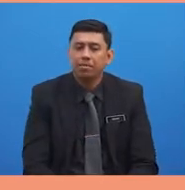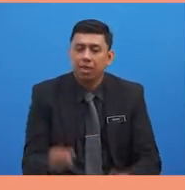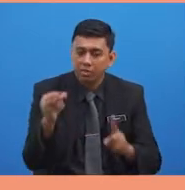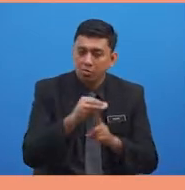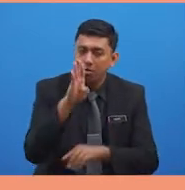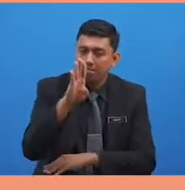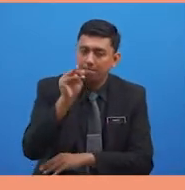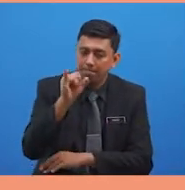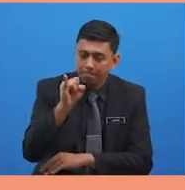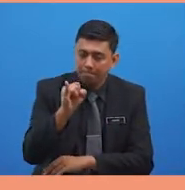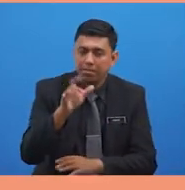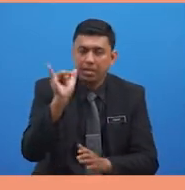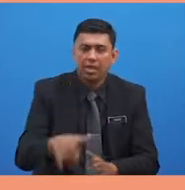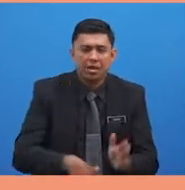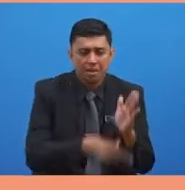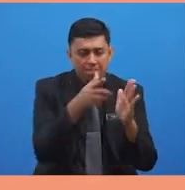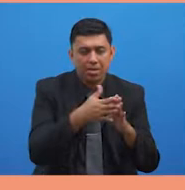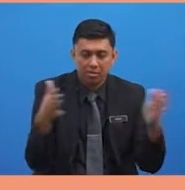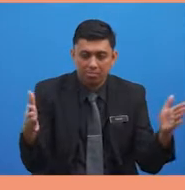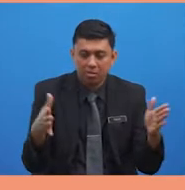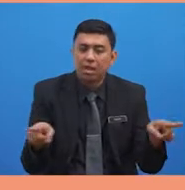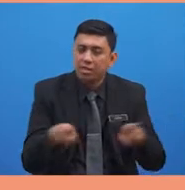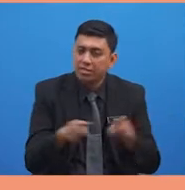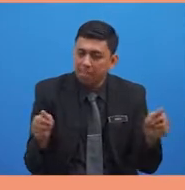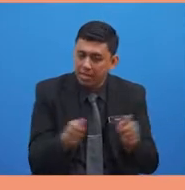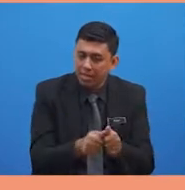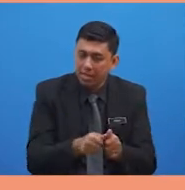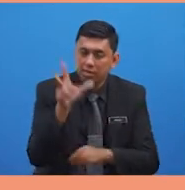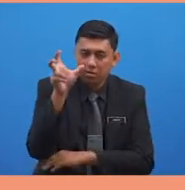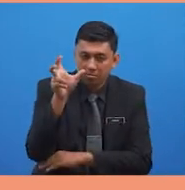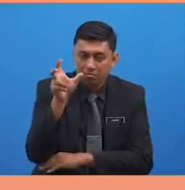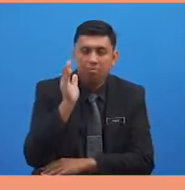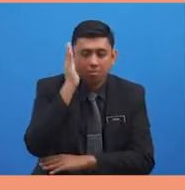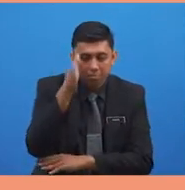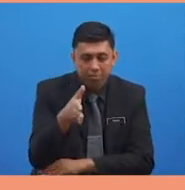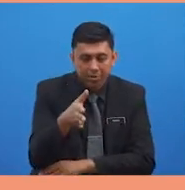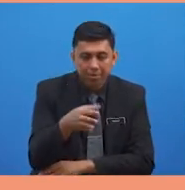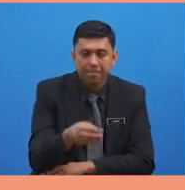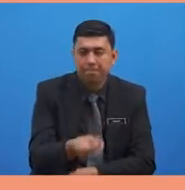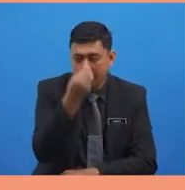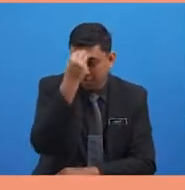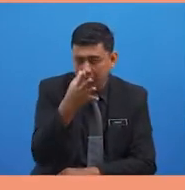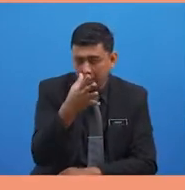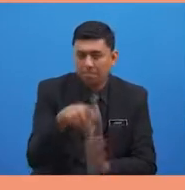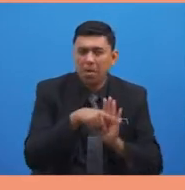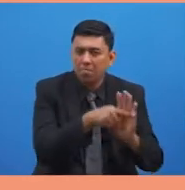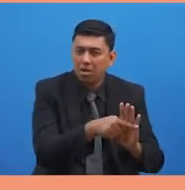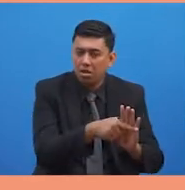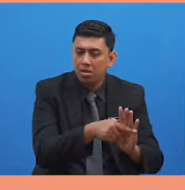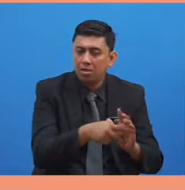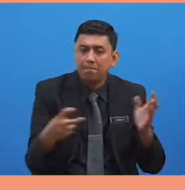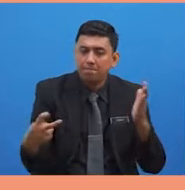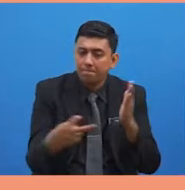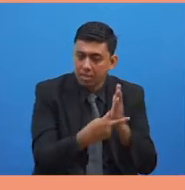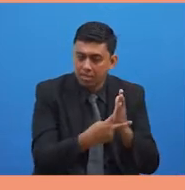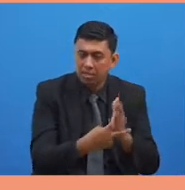skor BMI yang lebih besar atau sama dengan 30 akan memaparkan mesej